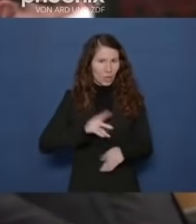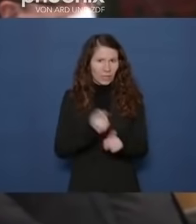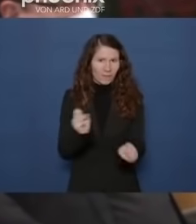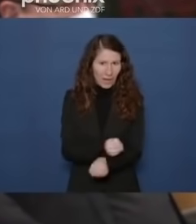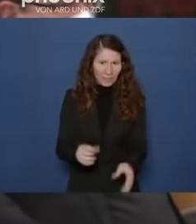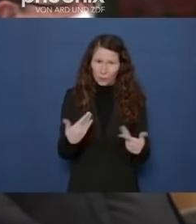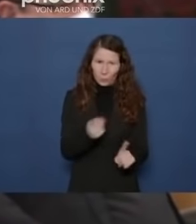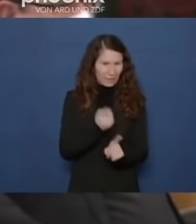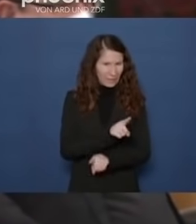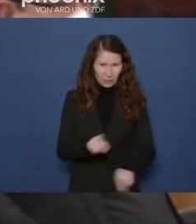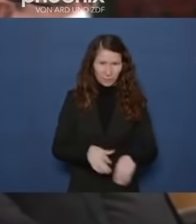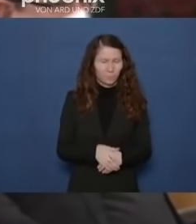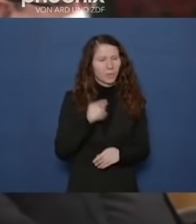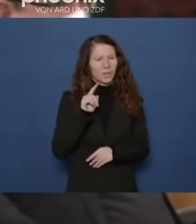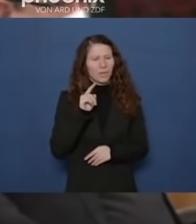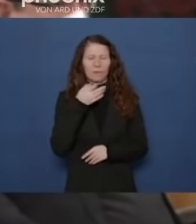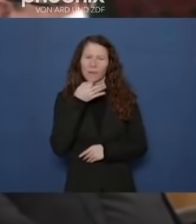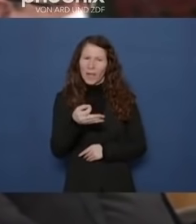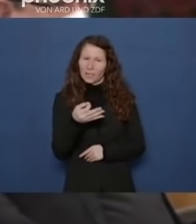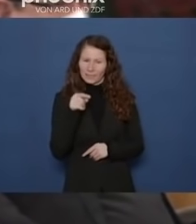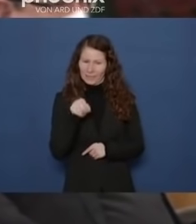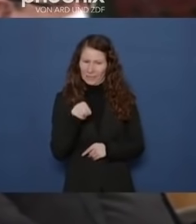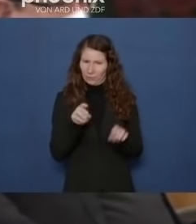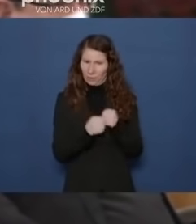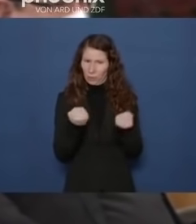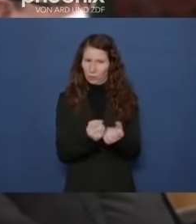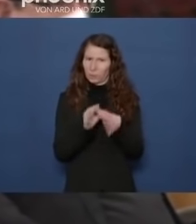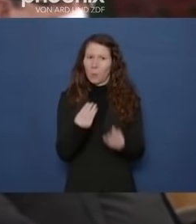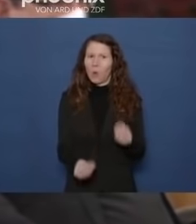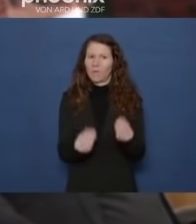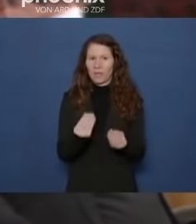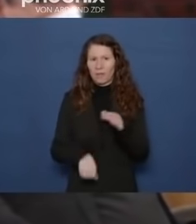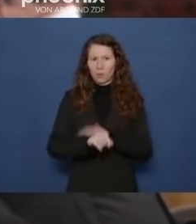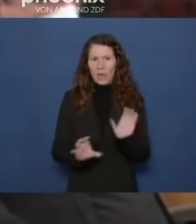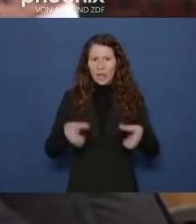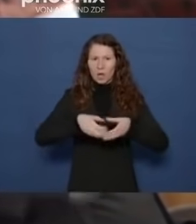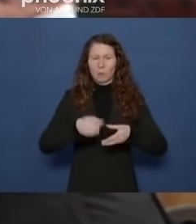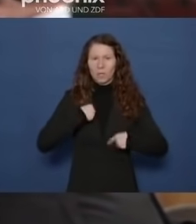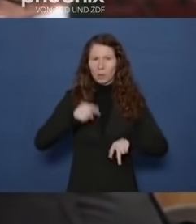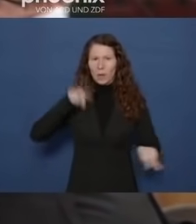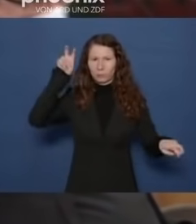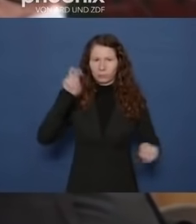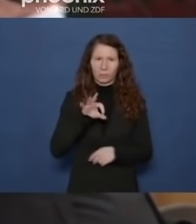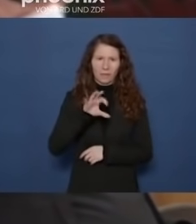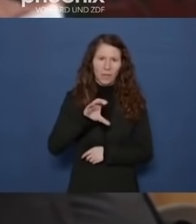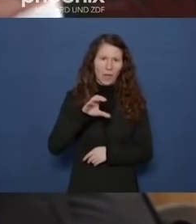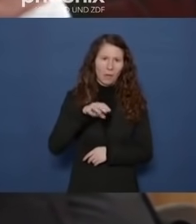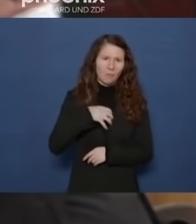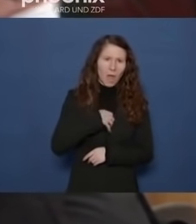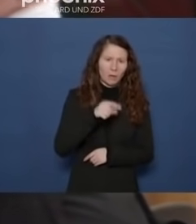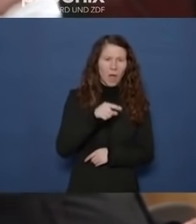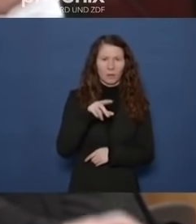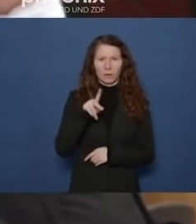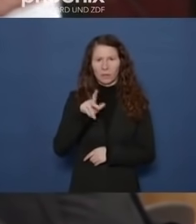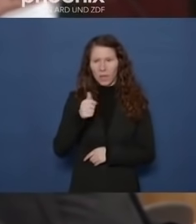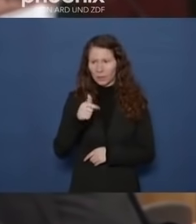noch mal begründen, warum es in diesem Fall für diese Profifußballclubs, ich zitiere jetzt noch mal FC Bayern nach Katar, ich könnte jetzt